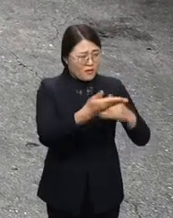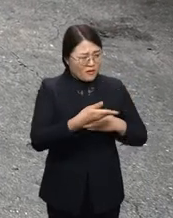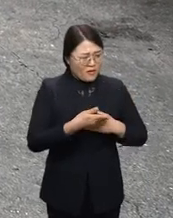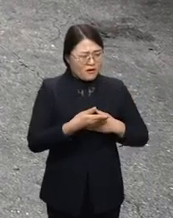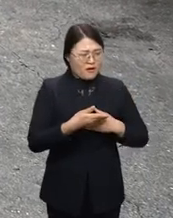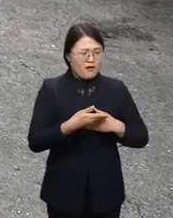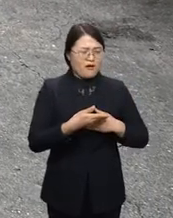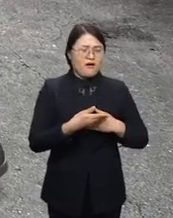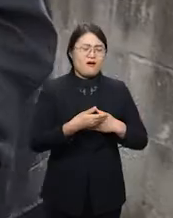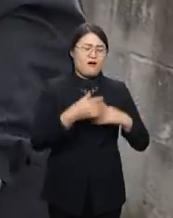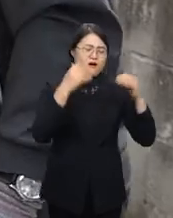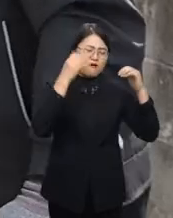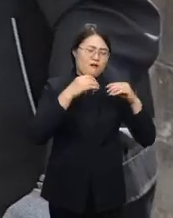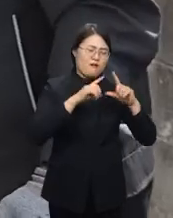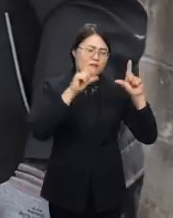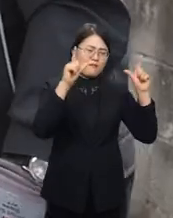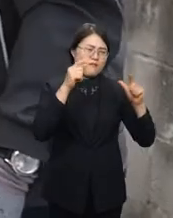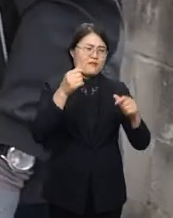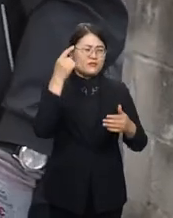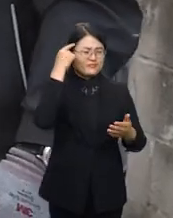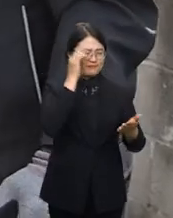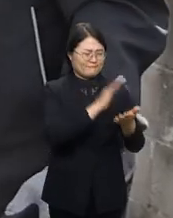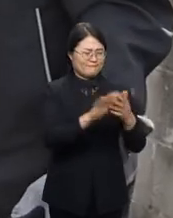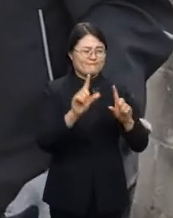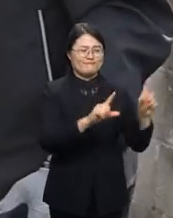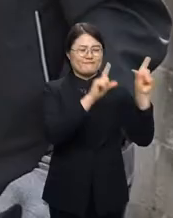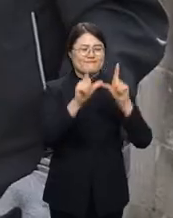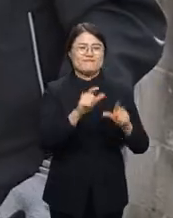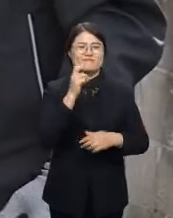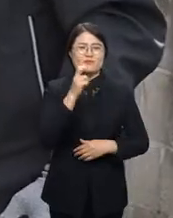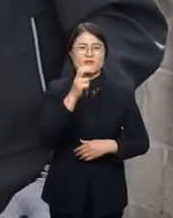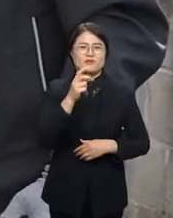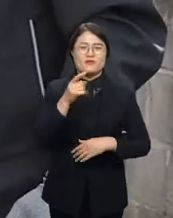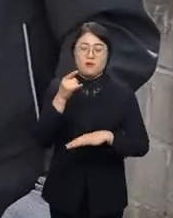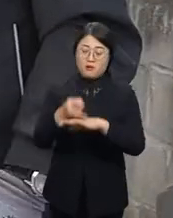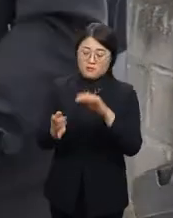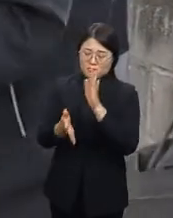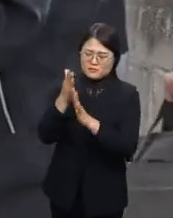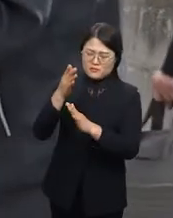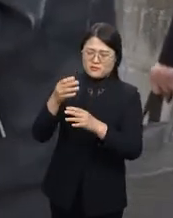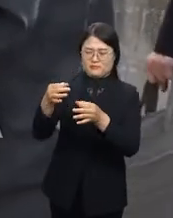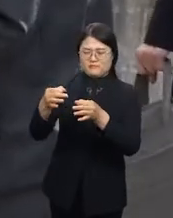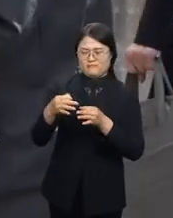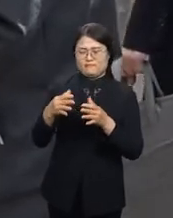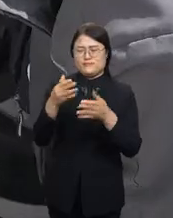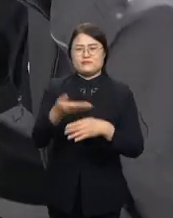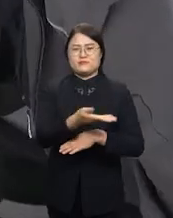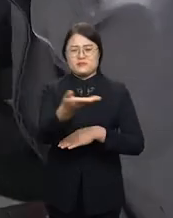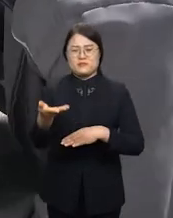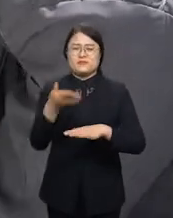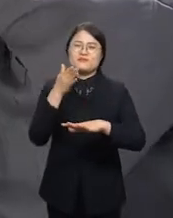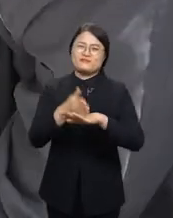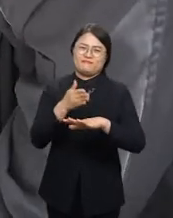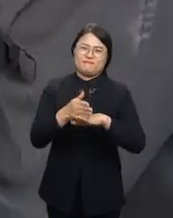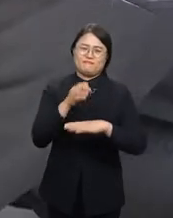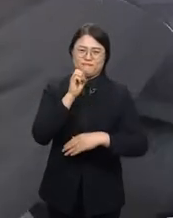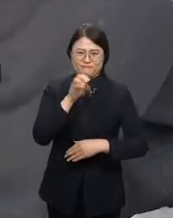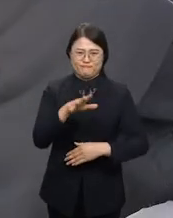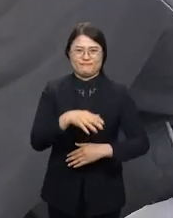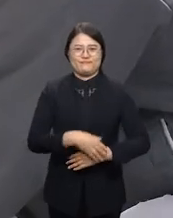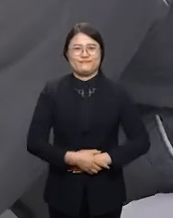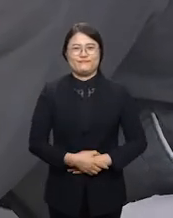주셔서 올해 여름은 시원하게 보낼 수 있을 것 같다며 의왕시와 후원자분들에게 감사 인사를